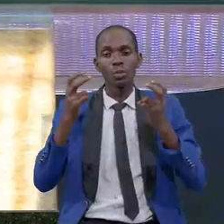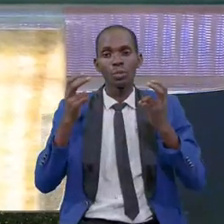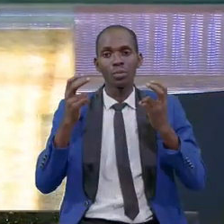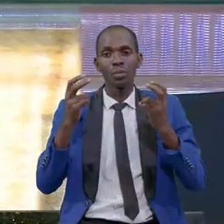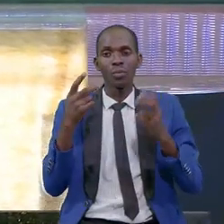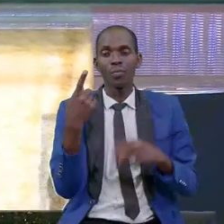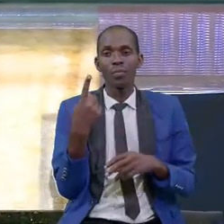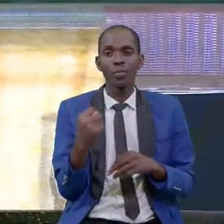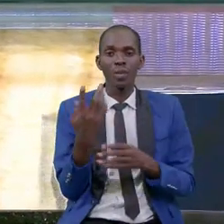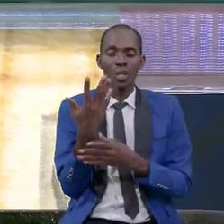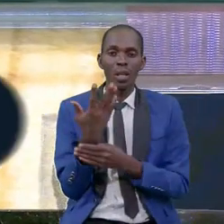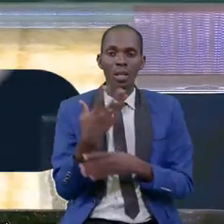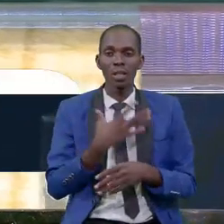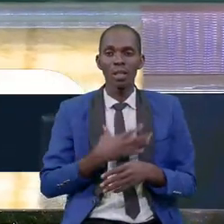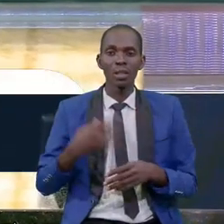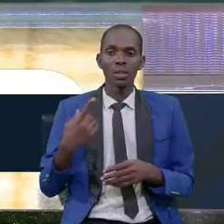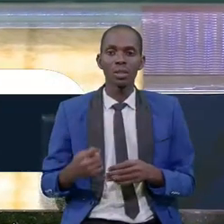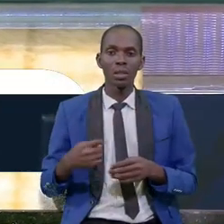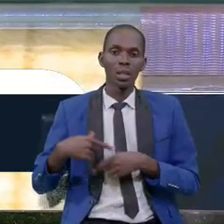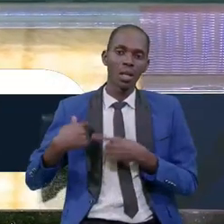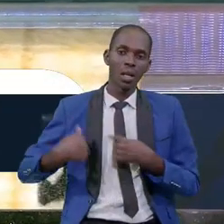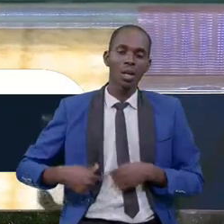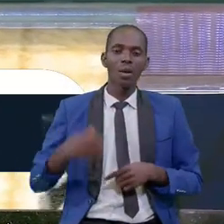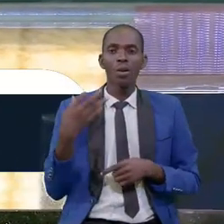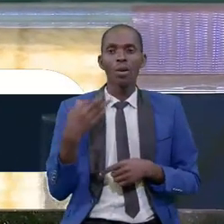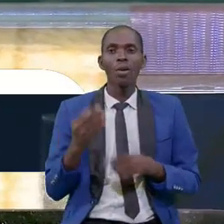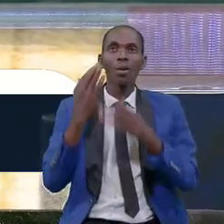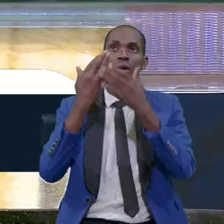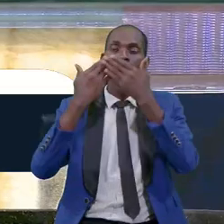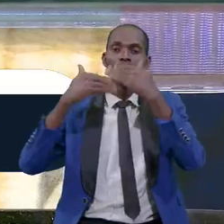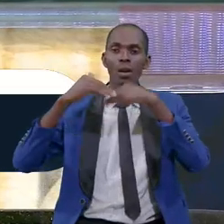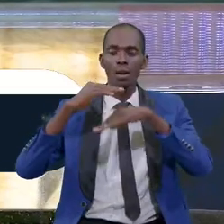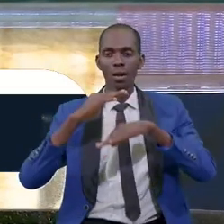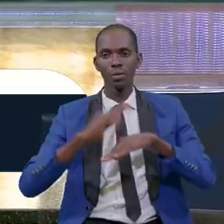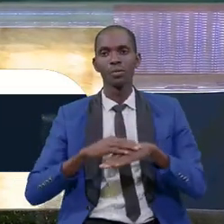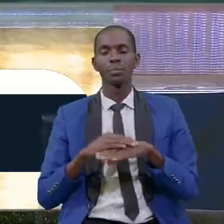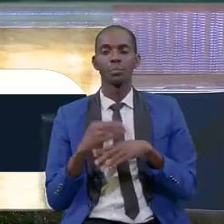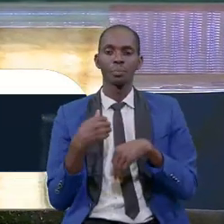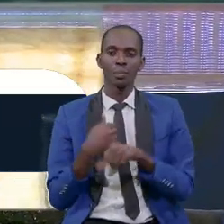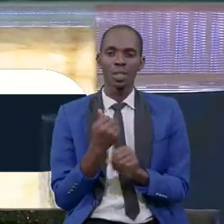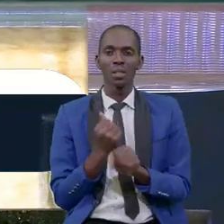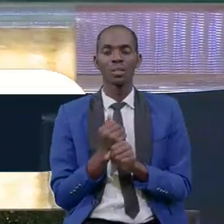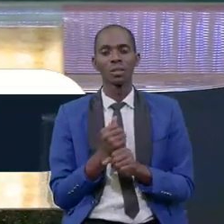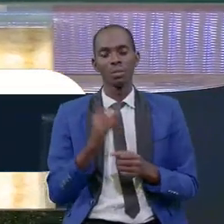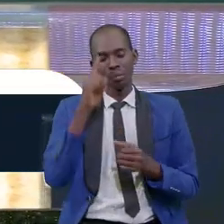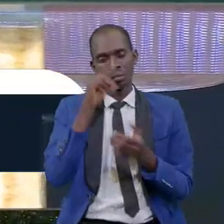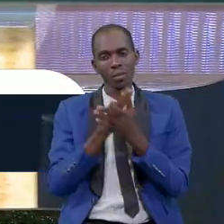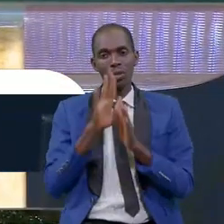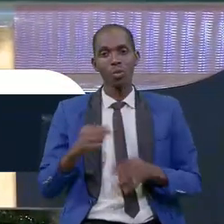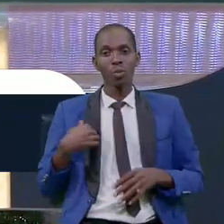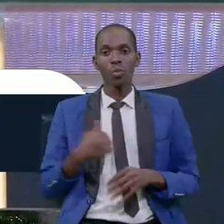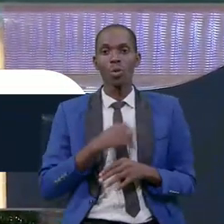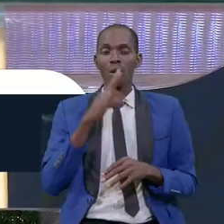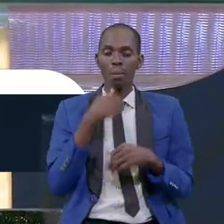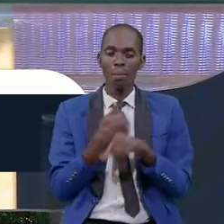est les mains et le cœur des saints en route pour le ciel. Nous